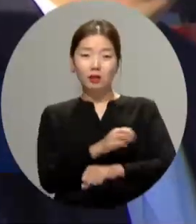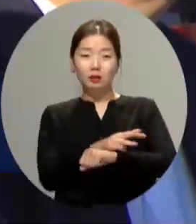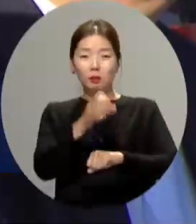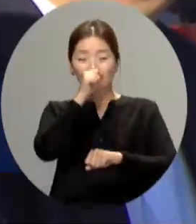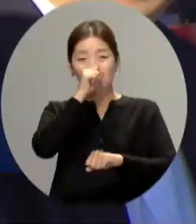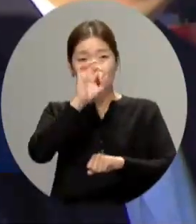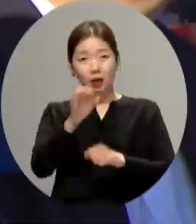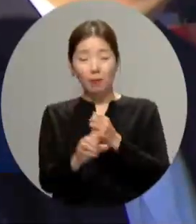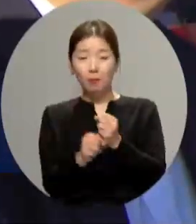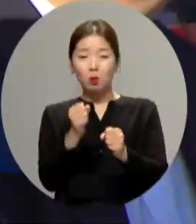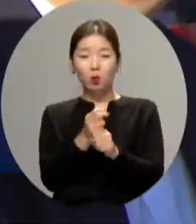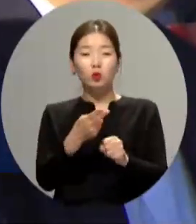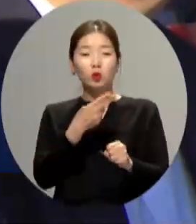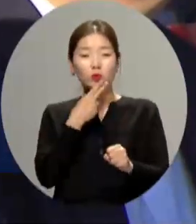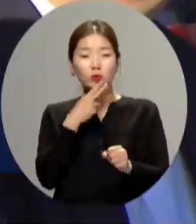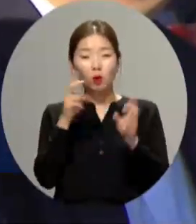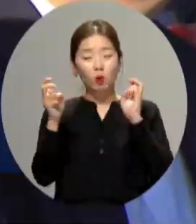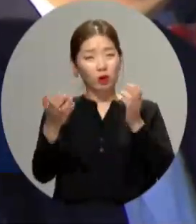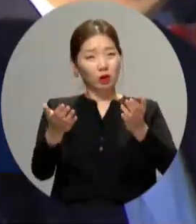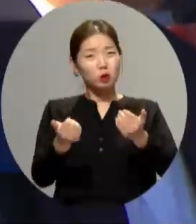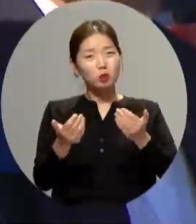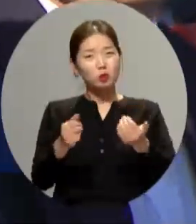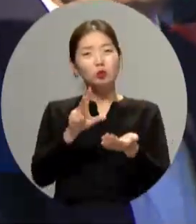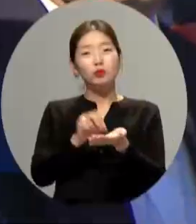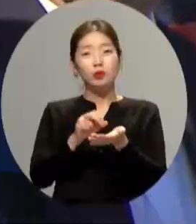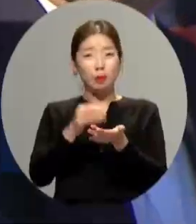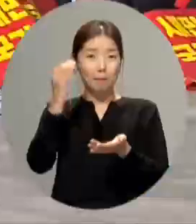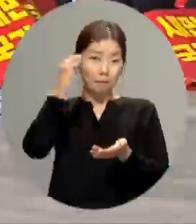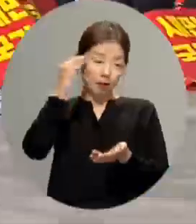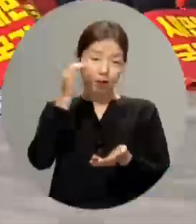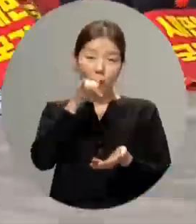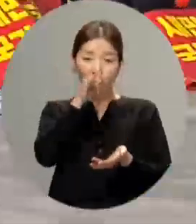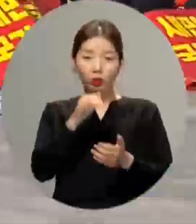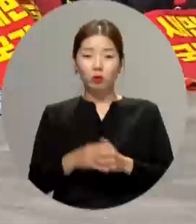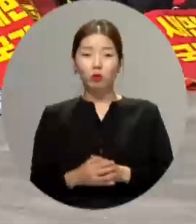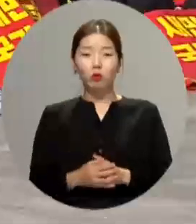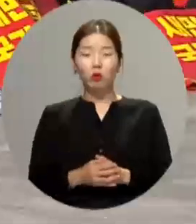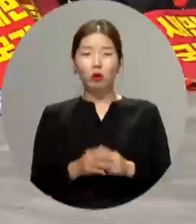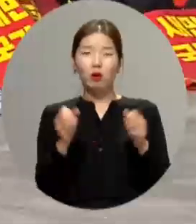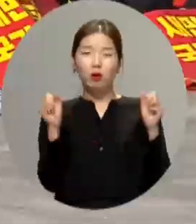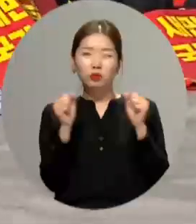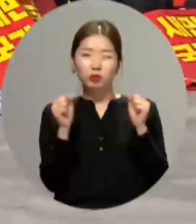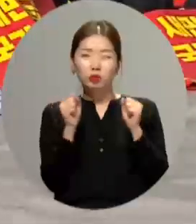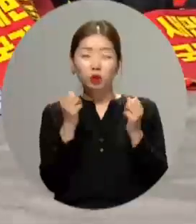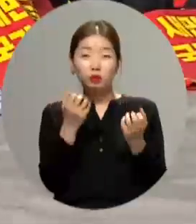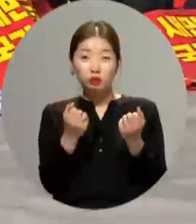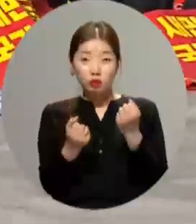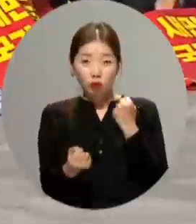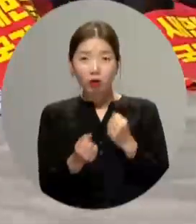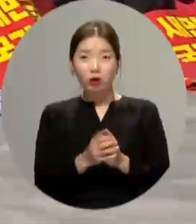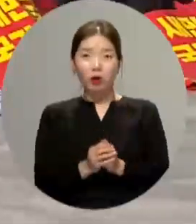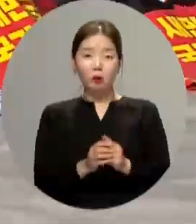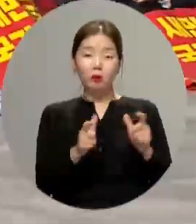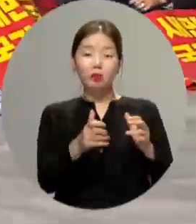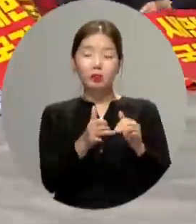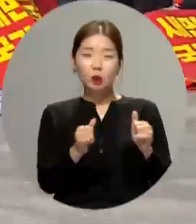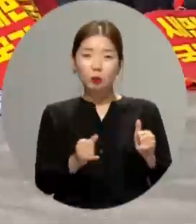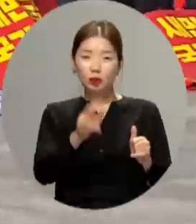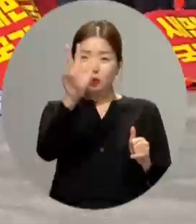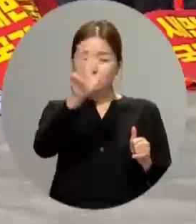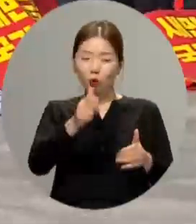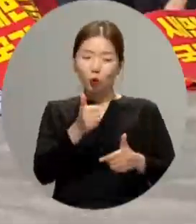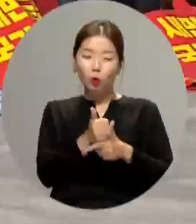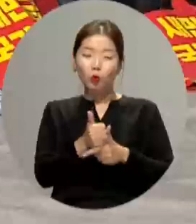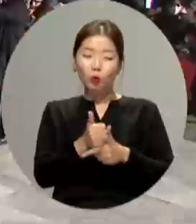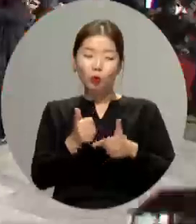복원되지 않으면 기업 교체의 차별을 입고. 쌀쌀한 날씨 속에도 도민과 전국 호남